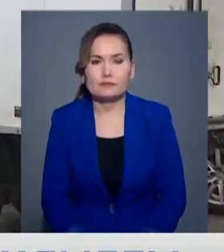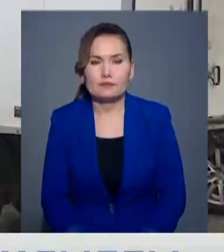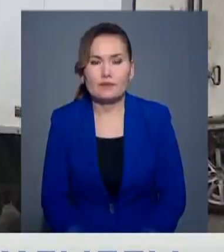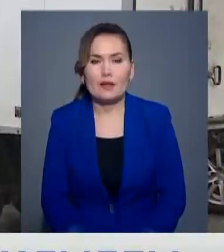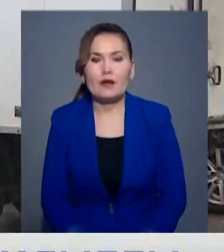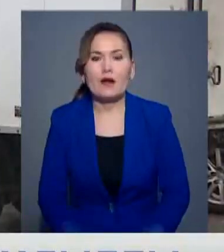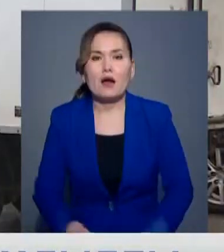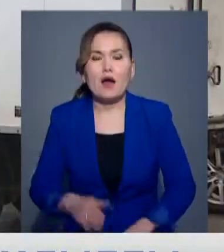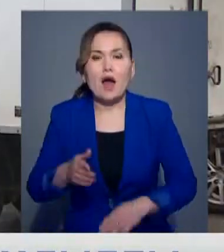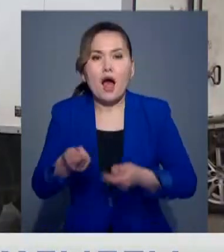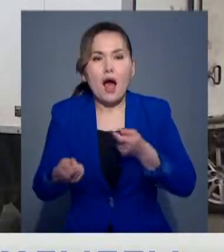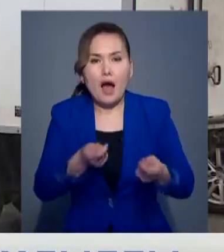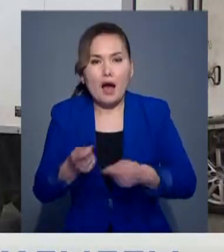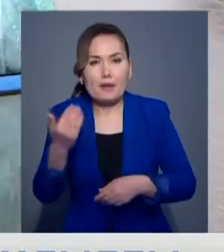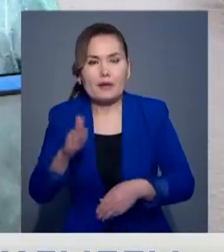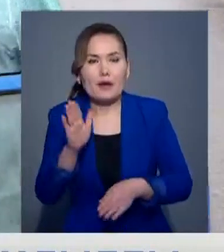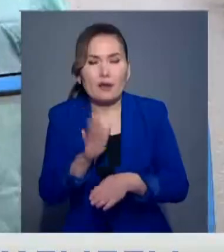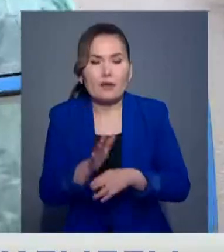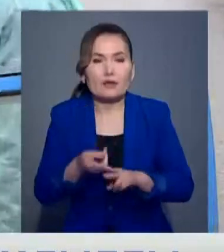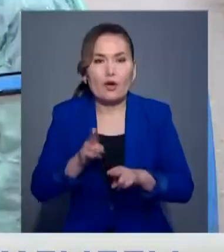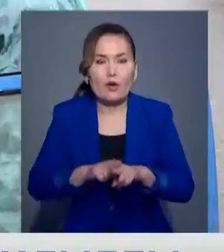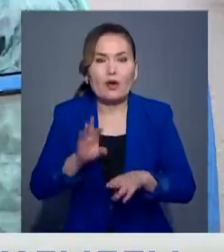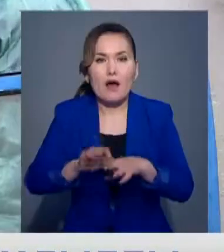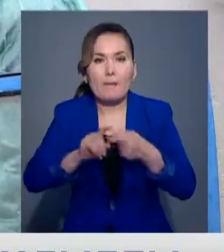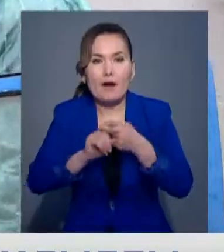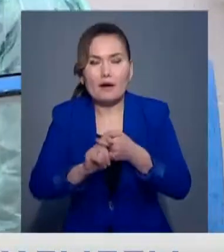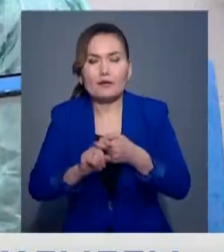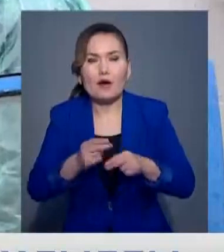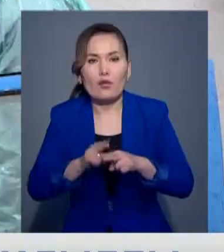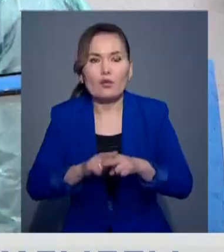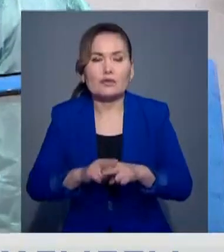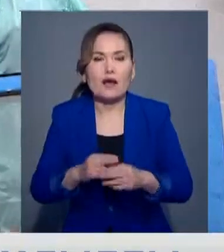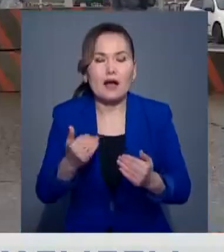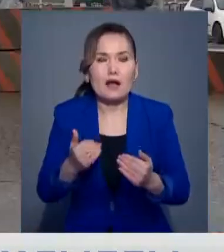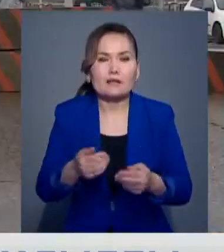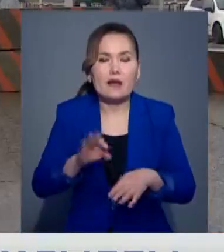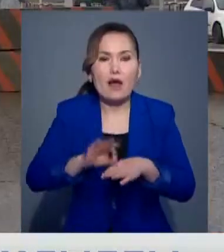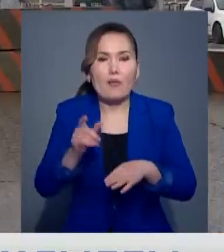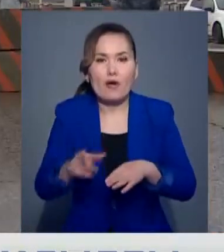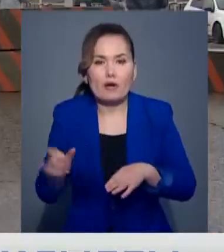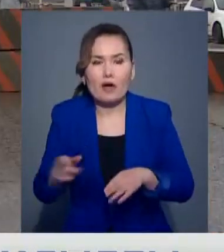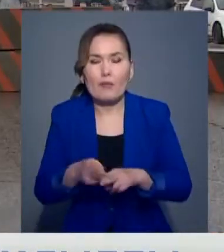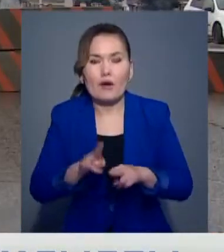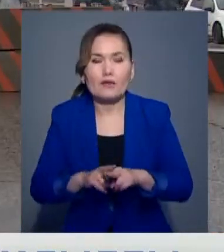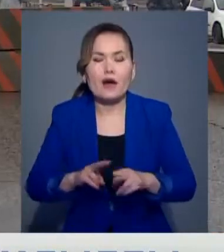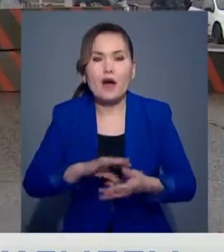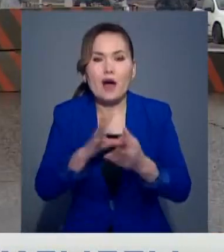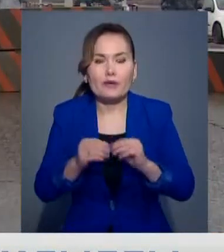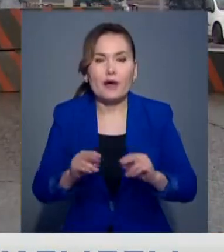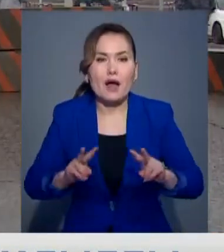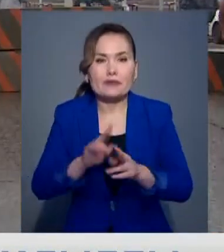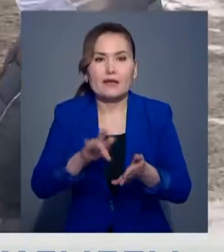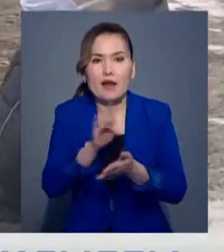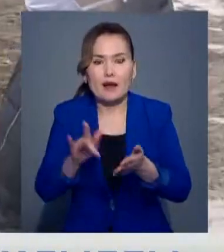Жалпы жергілікті әкімдіктің хабарлауынша, COVID-19 вирусы табылған 2 үйдің тұрғындары шектеулерге қарамастан Елордаға жиі қатынап тұрған.